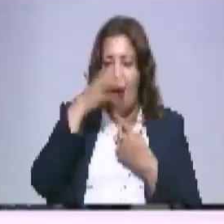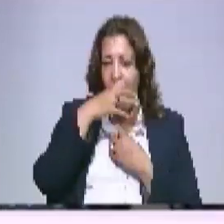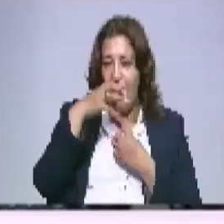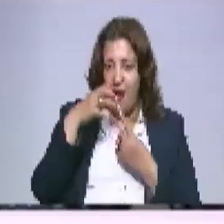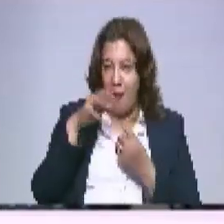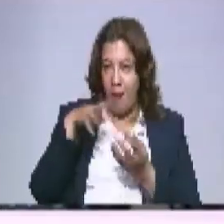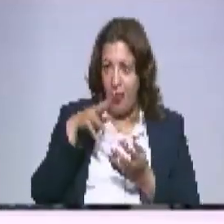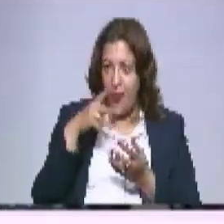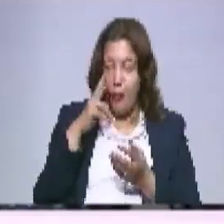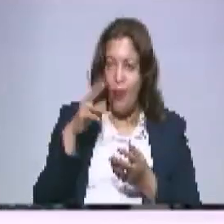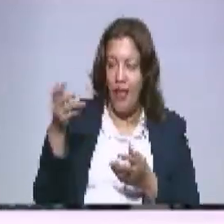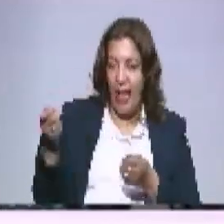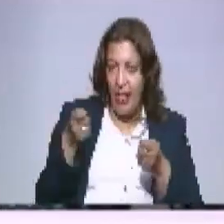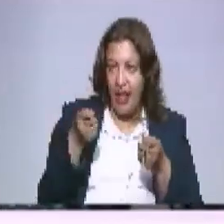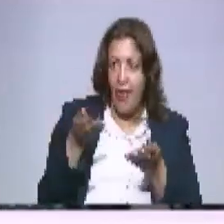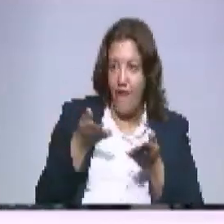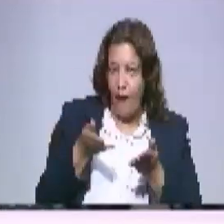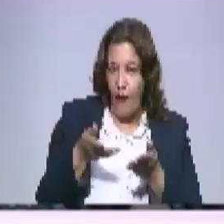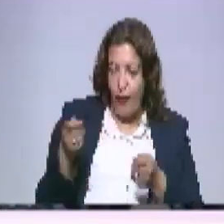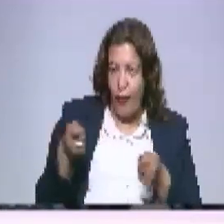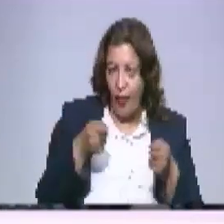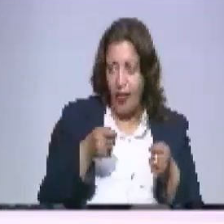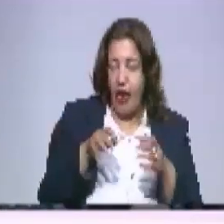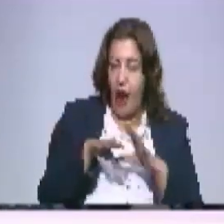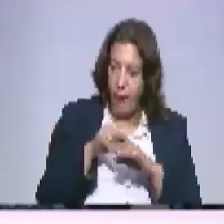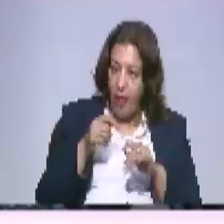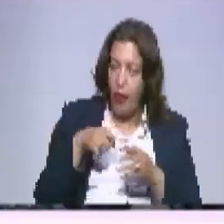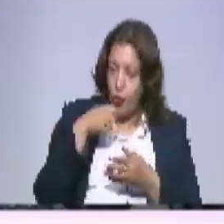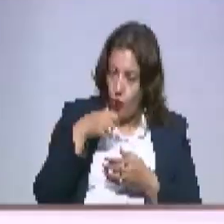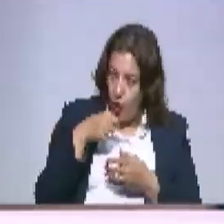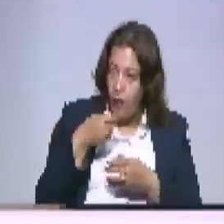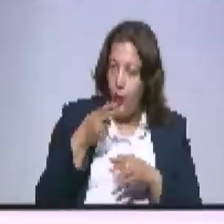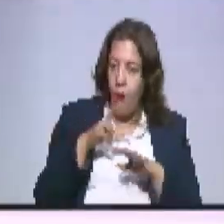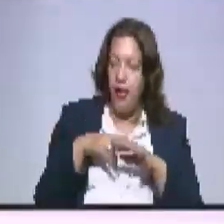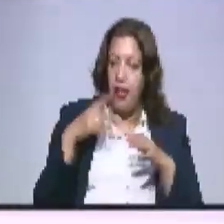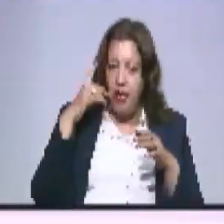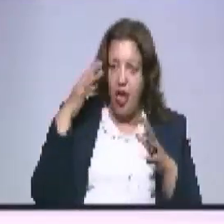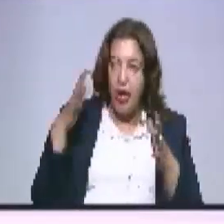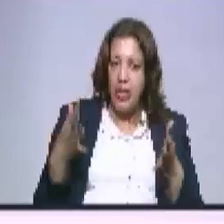لما الشعريه تستوي كده. عملنا الشوربه وعملنا السلطه